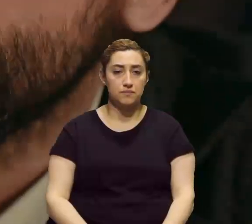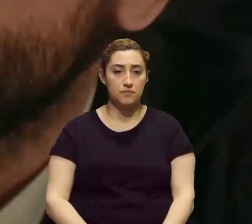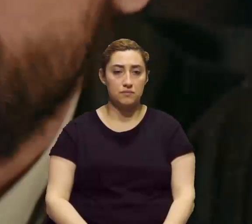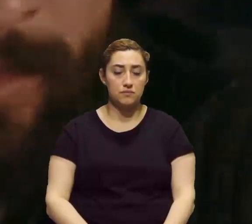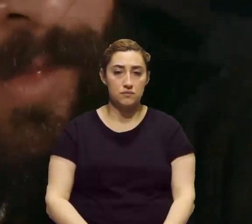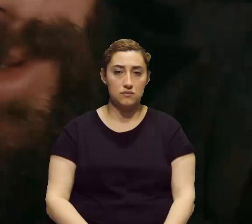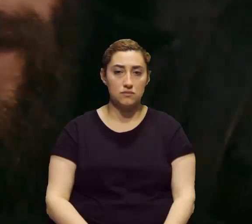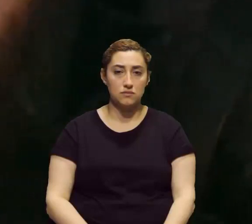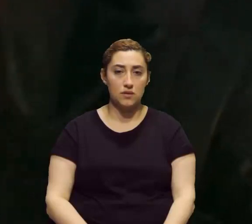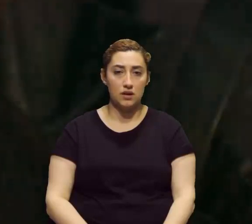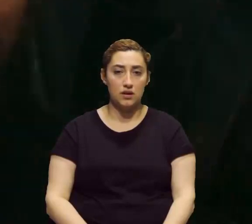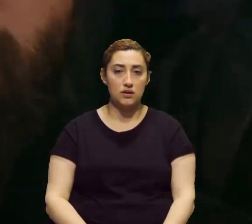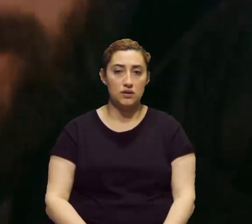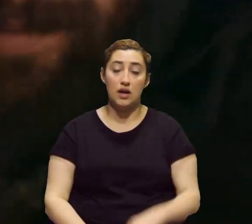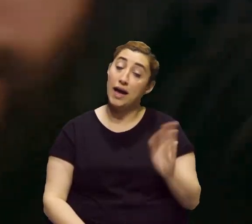bakınıyor.